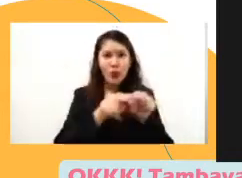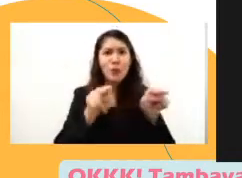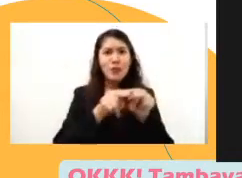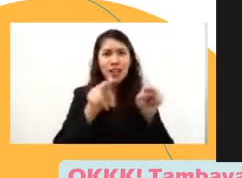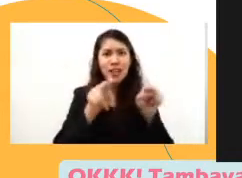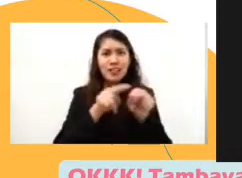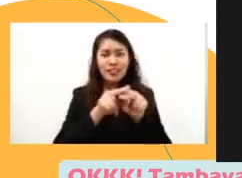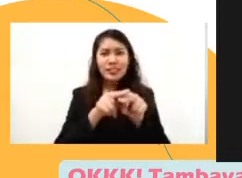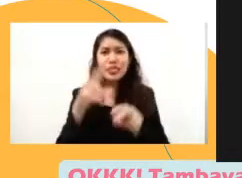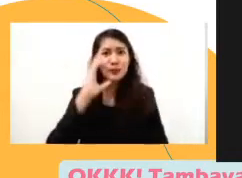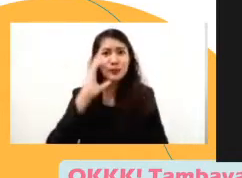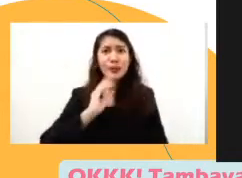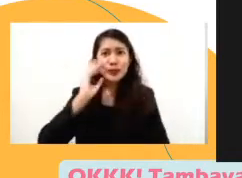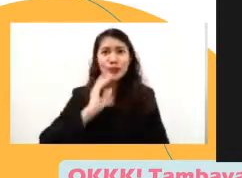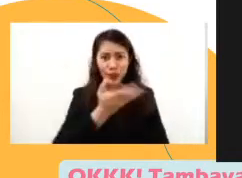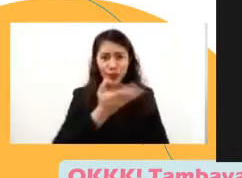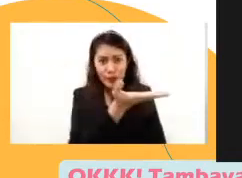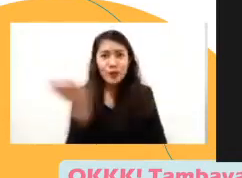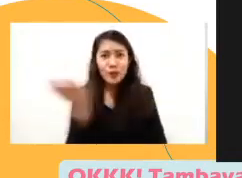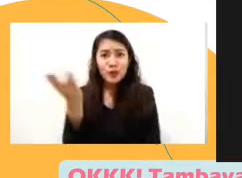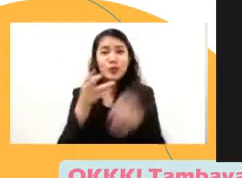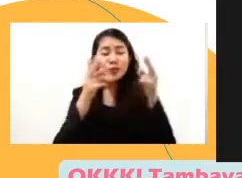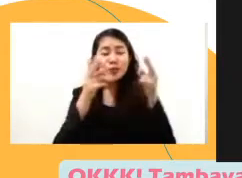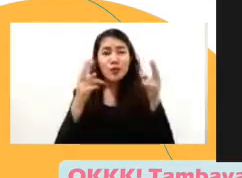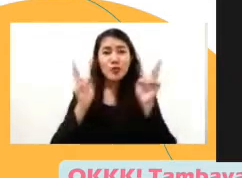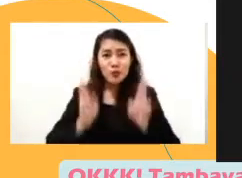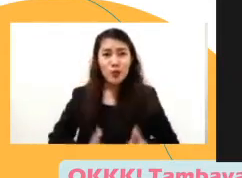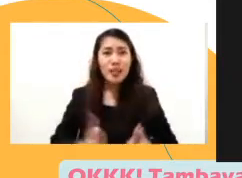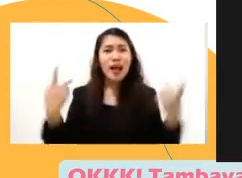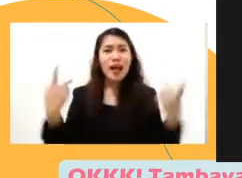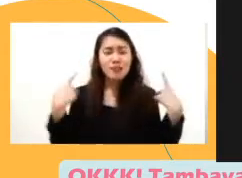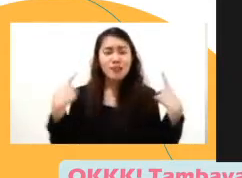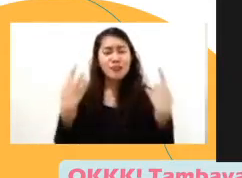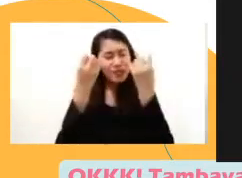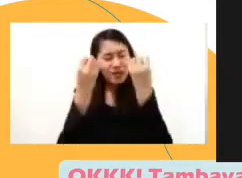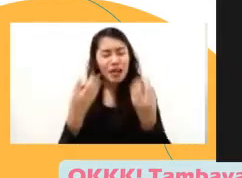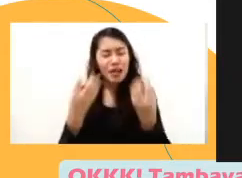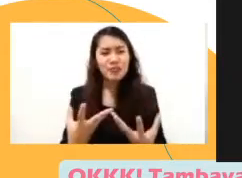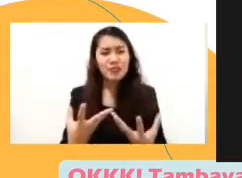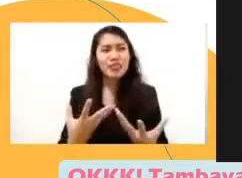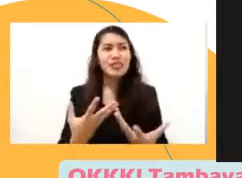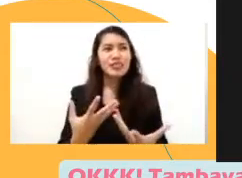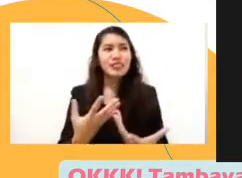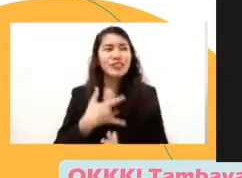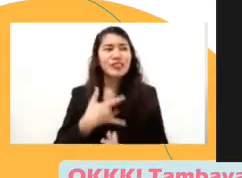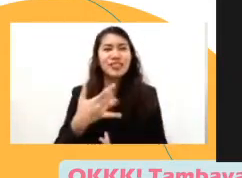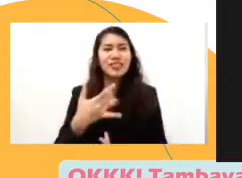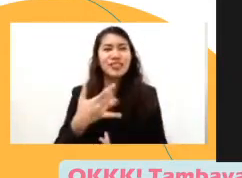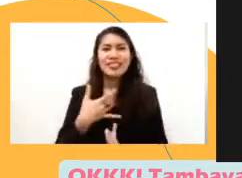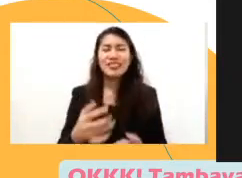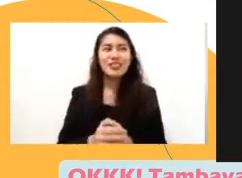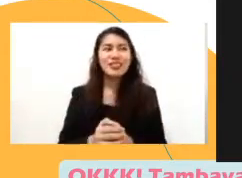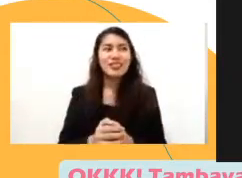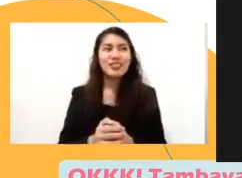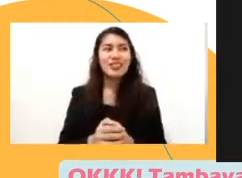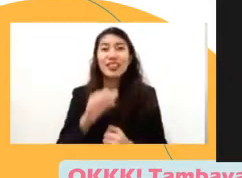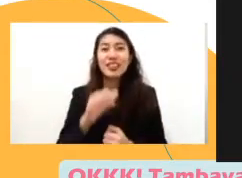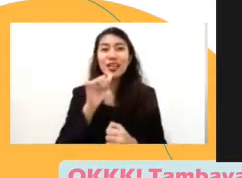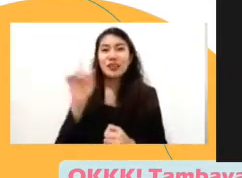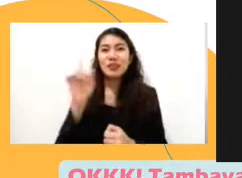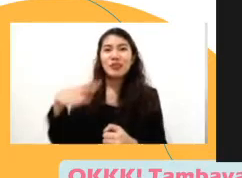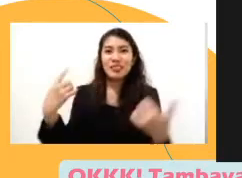pag teenagers tao tayo, madami tayong nararamdaman. Hindi lang kailangan teenager. Pero bilang audience natin ay